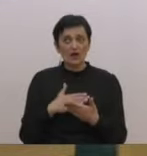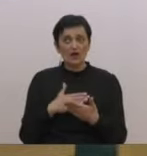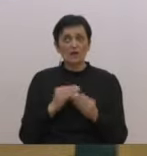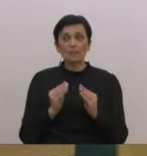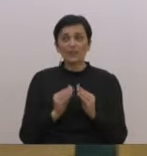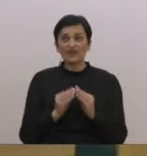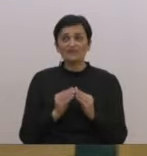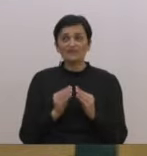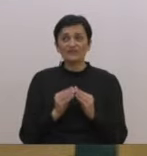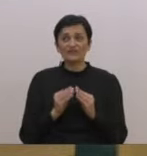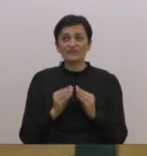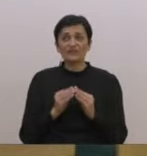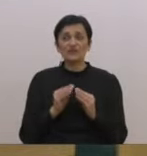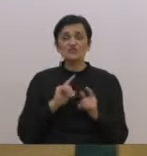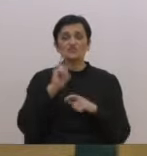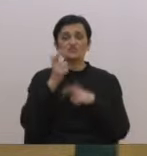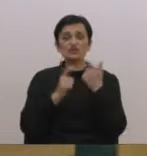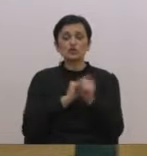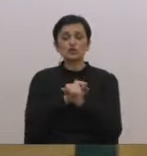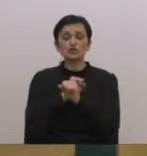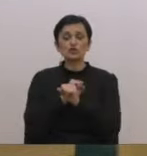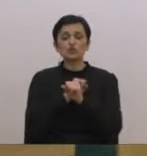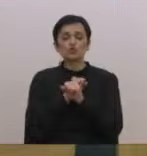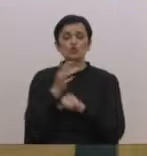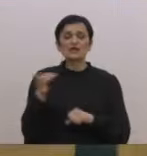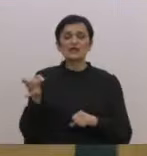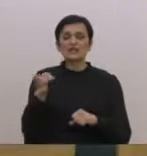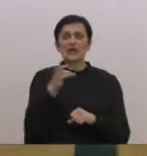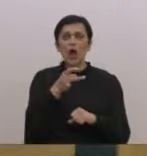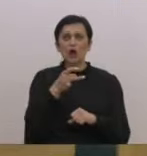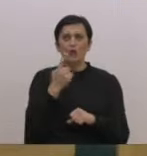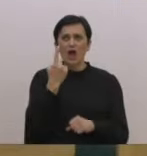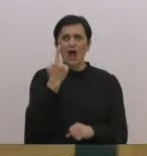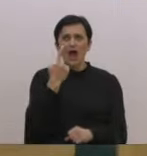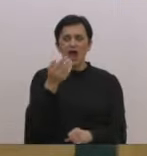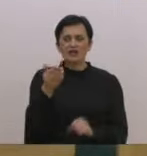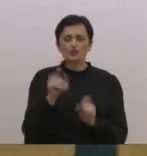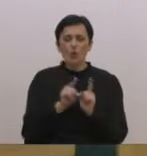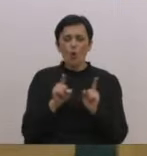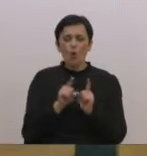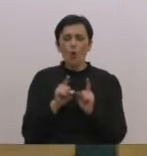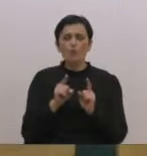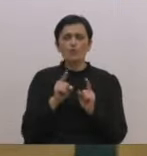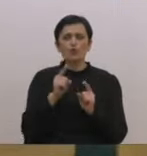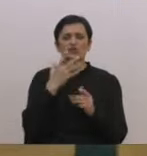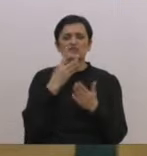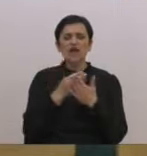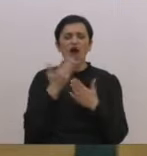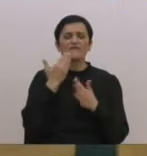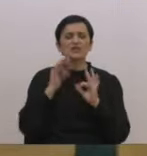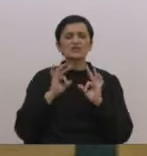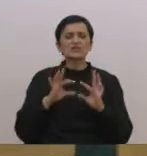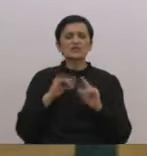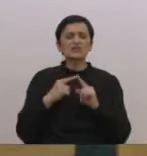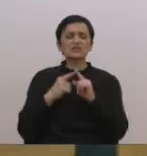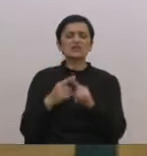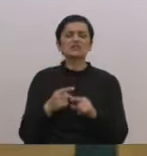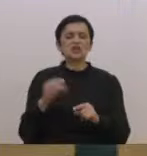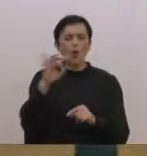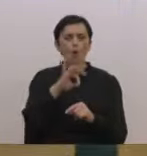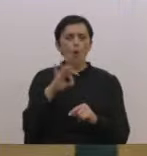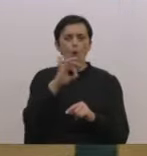იგივე თის კურორტების მიმართულებით, აქ რეგიონებზე იყო ძალიან ერთმა ოპოზიციონერმა მიუძღო მთელი თავისი გამოსვლა რეგიონებს. და მე